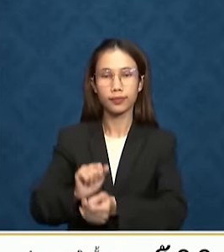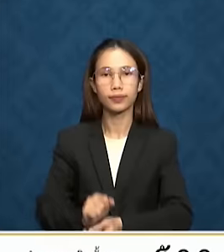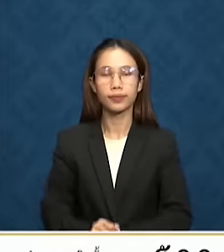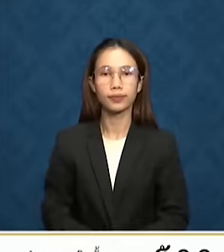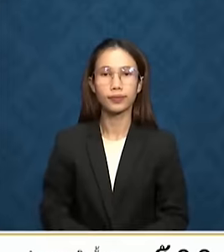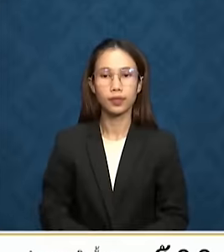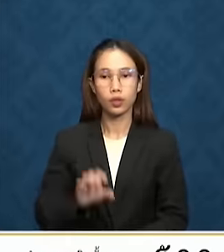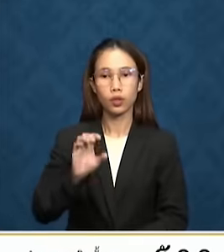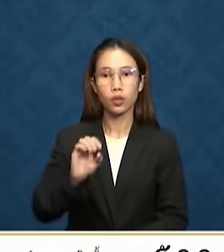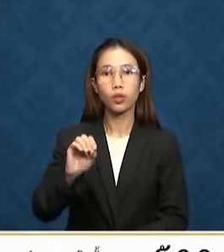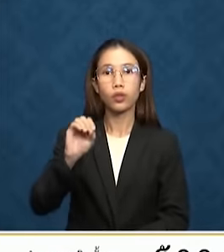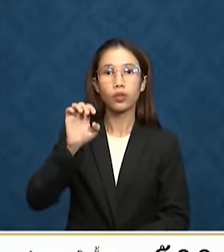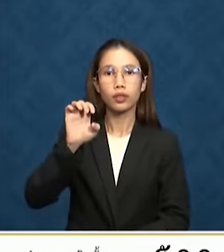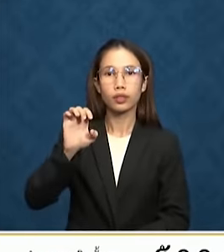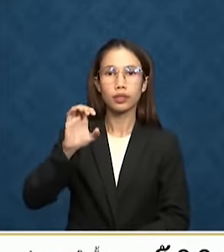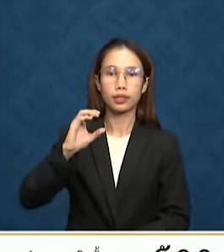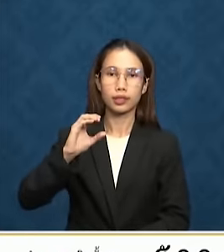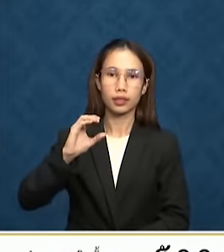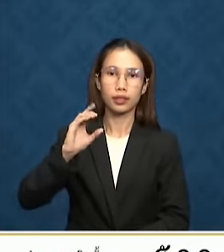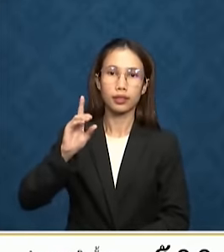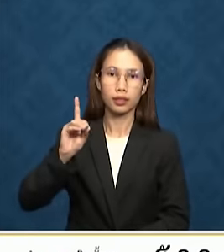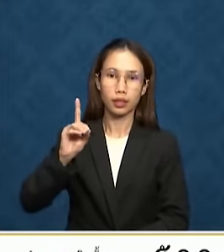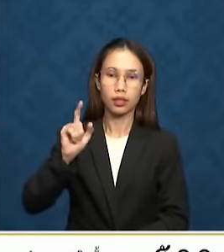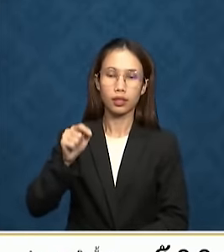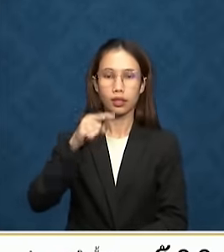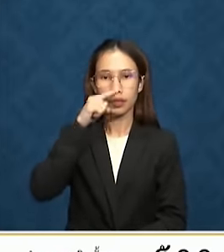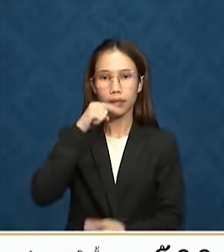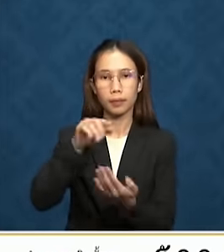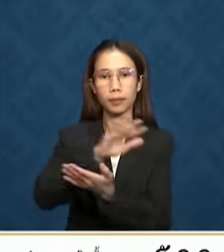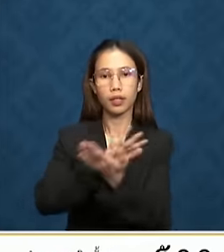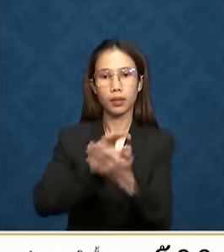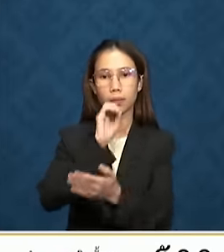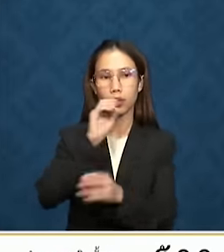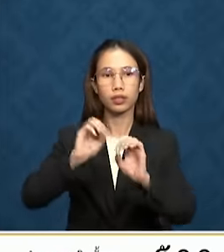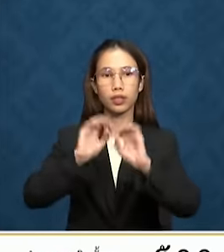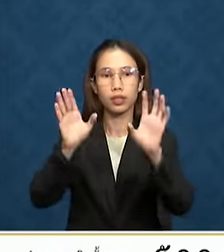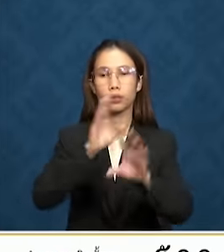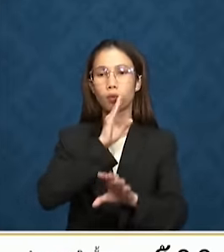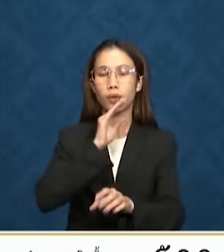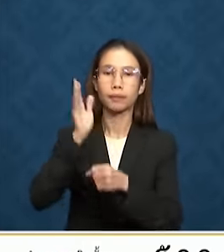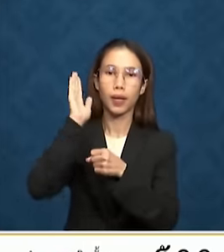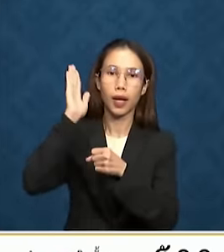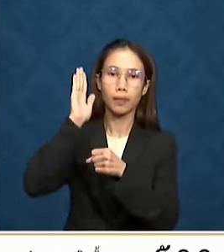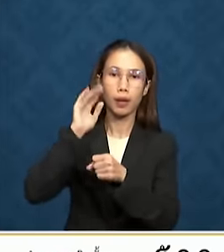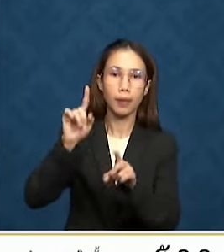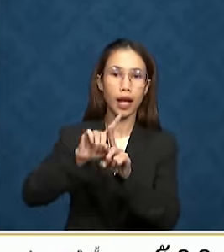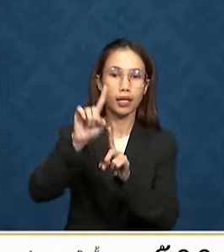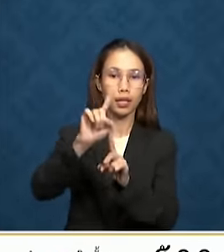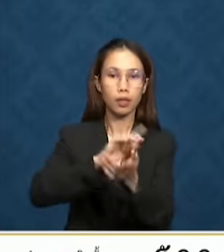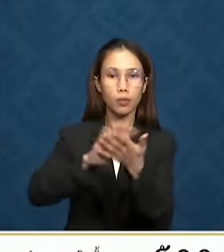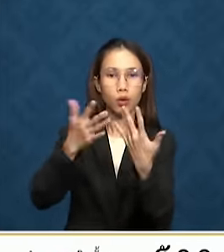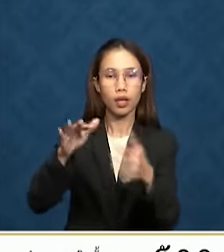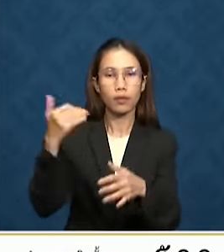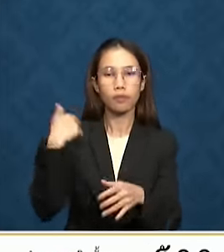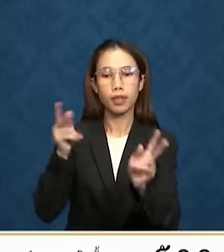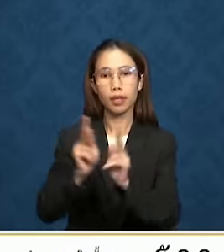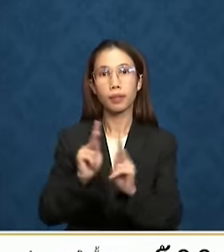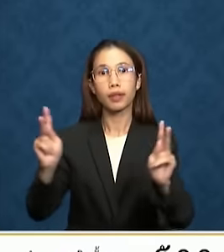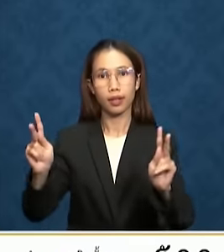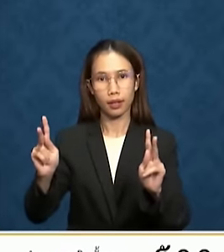oecdเขียนไว้ชัดครับว่าปกติแล้วประเทศไทยพอเราอภิปรายวาระ 1กันเสร็จปุ๊บมันก็จะมีการตั้งกรรมาธิการ